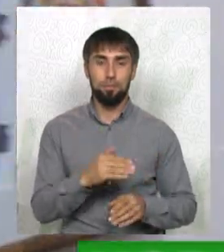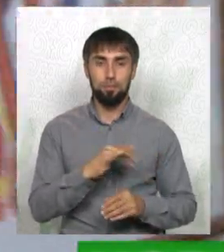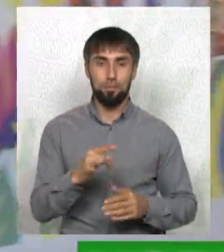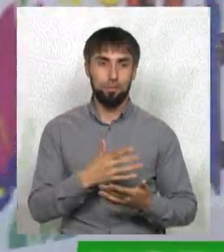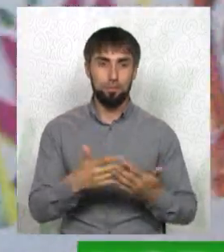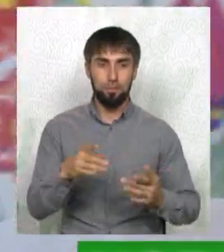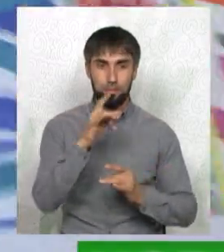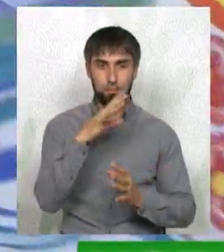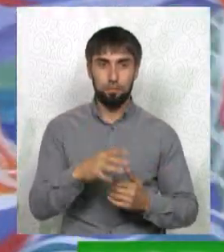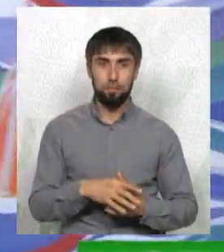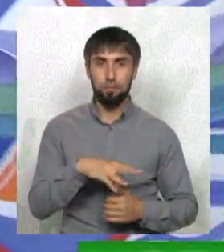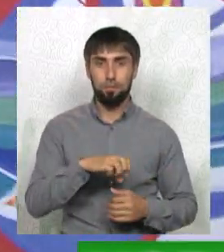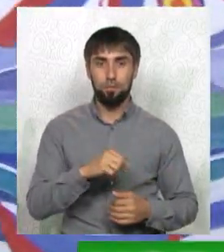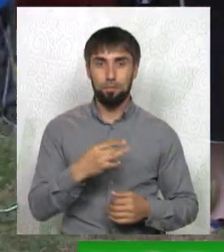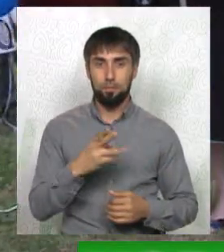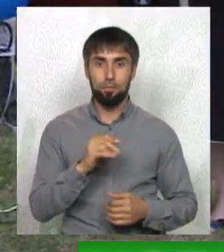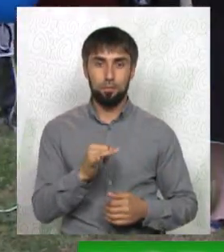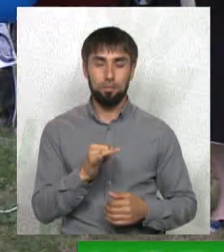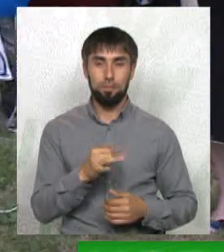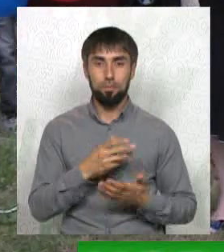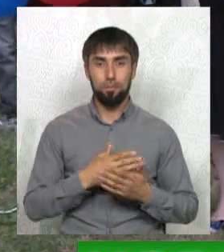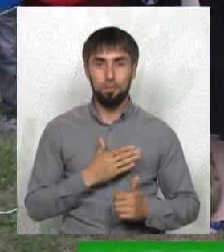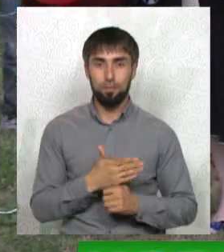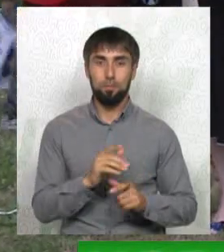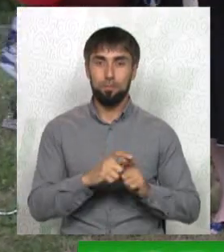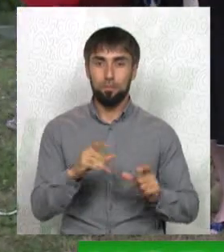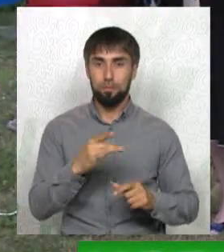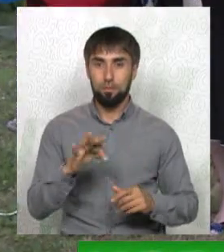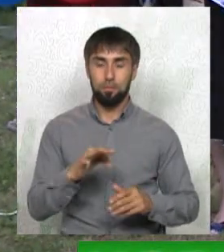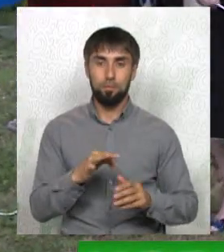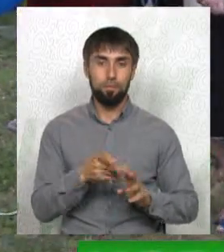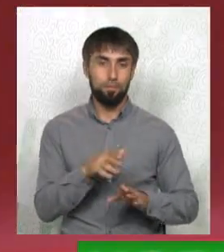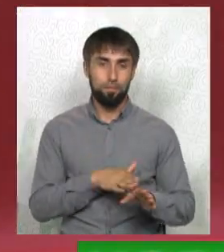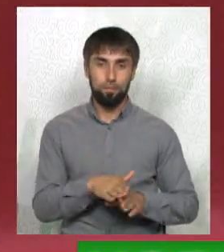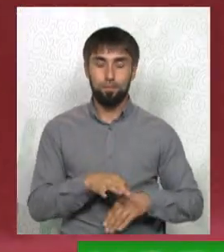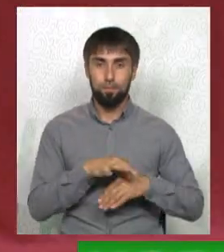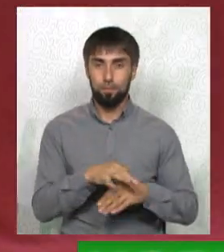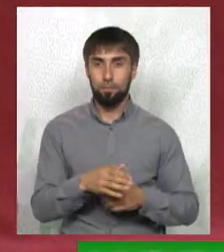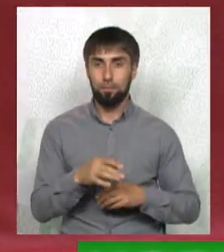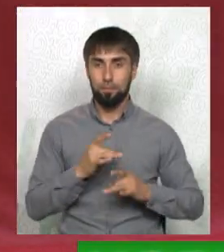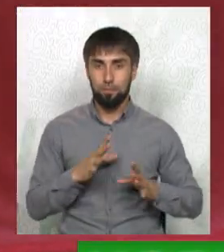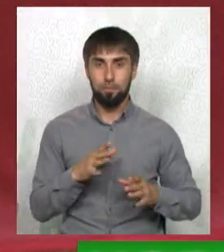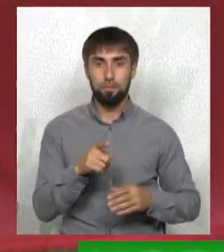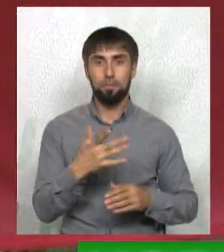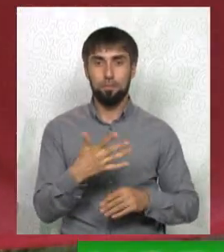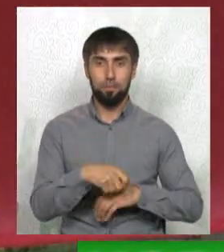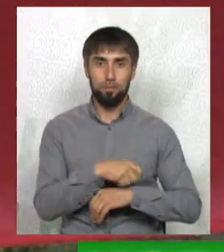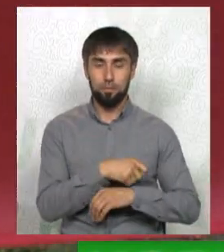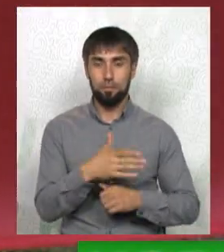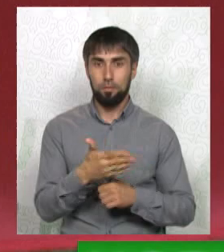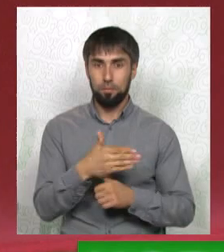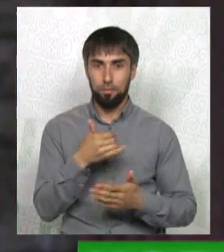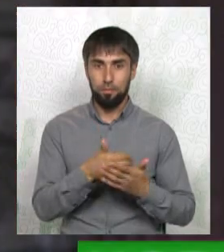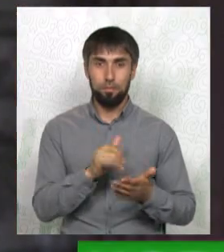разные культуры. Наш флаг. В школе искусств с полным размахом отмечают праздник. Тут и пятиметровый российский